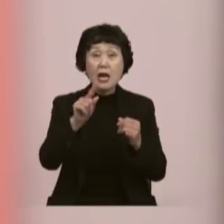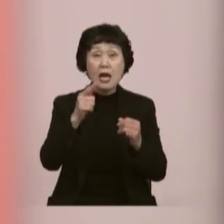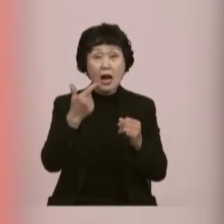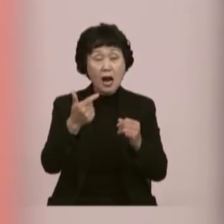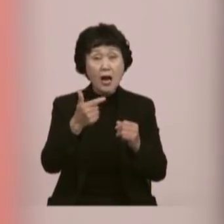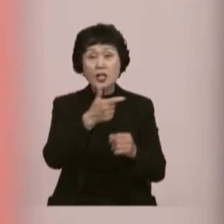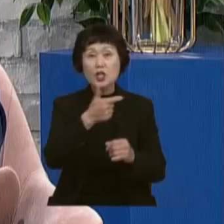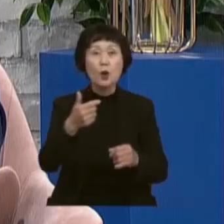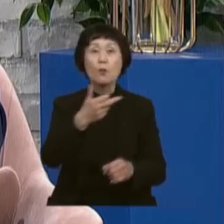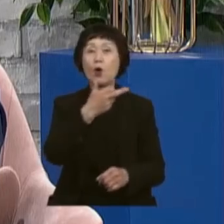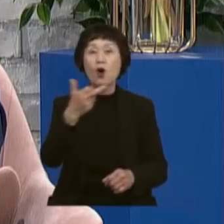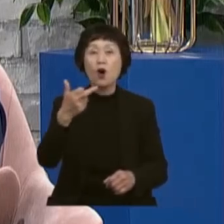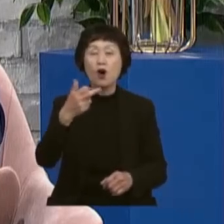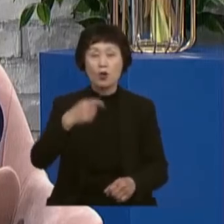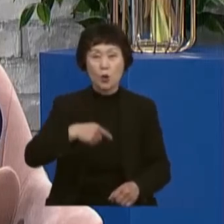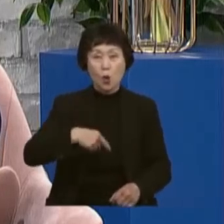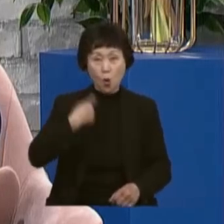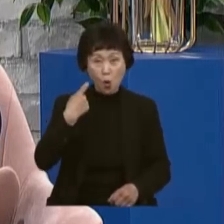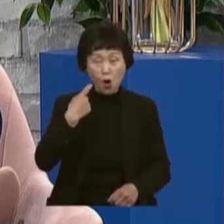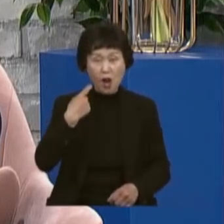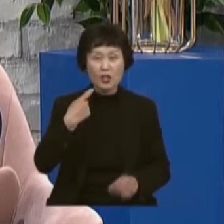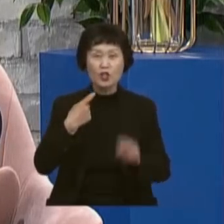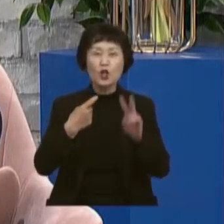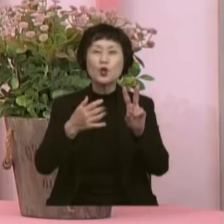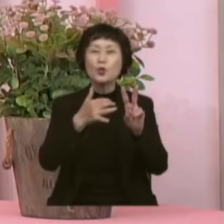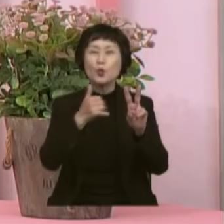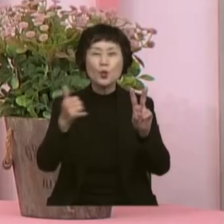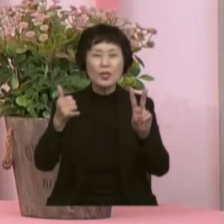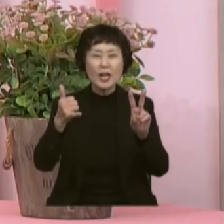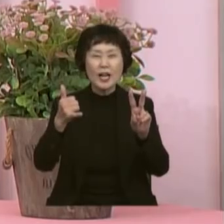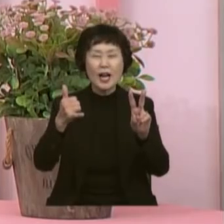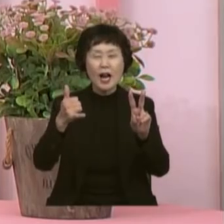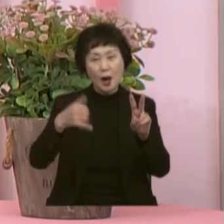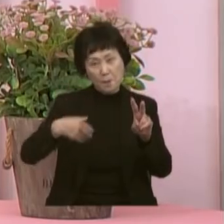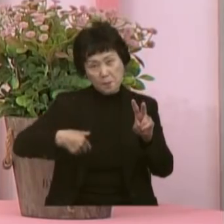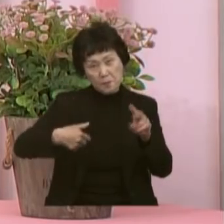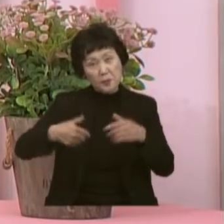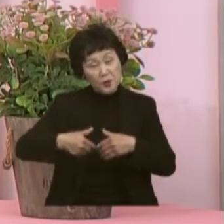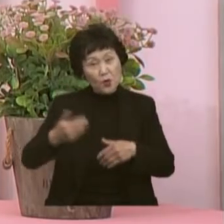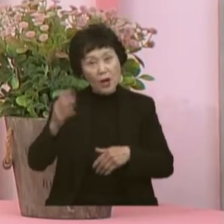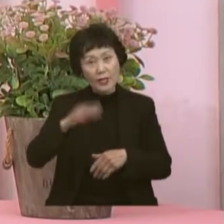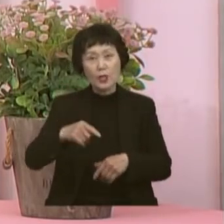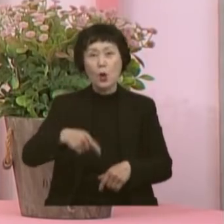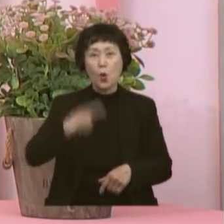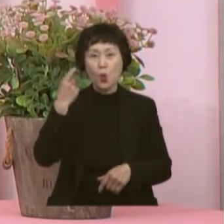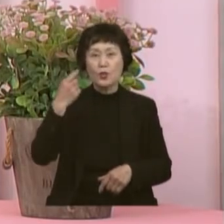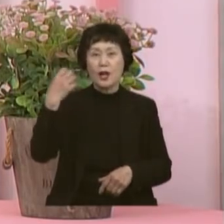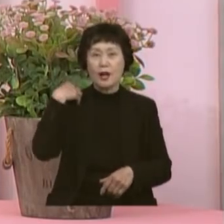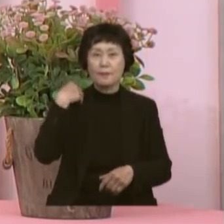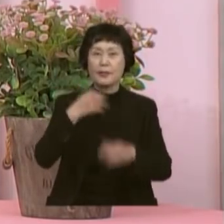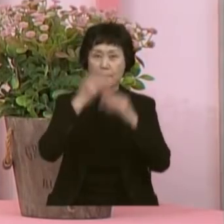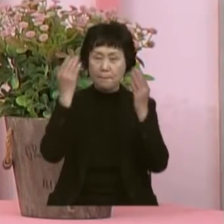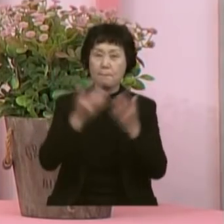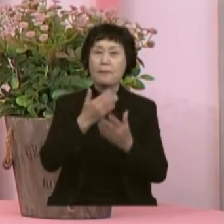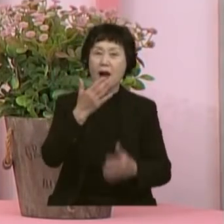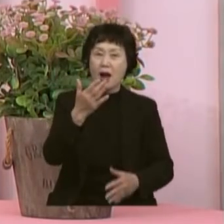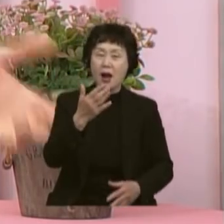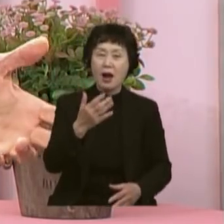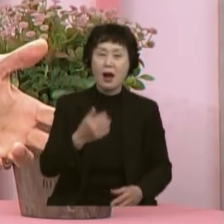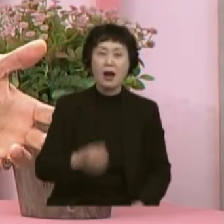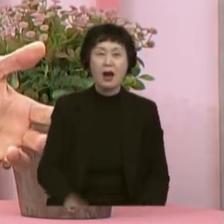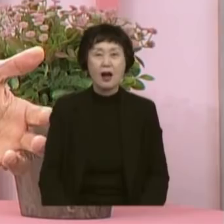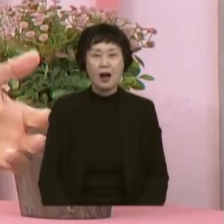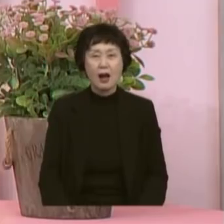다 감당해버린 거예요. 그럼 큰딸 건 안 잘랐어요? 걔는 14시간 동안 굶고 기다리고 얼마나 무서웠겠어. 근데 걔는 안 들어가고 얘